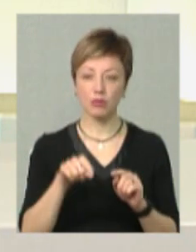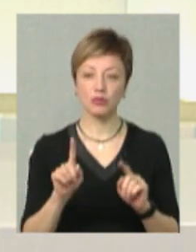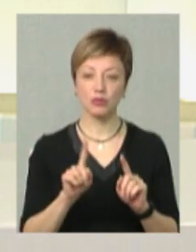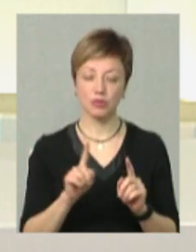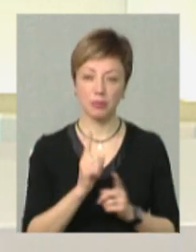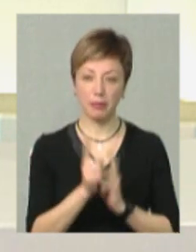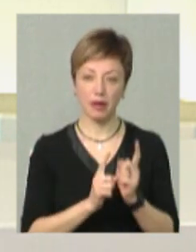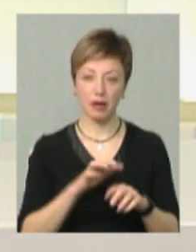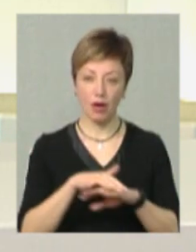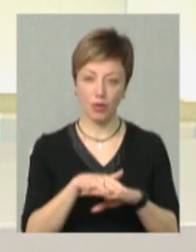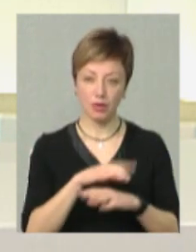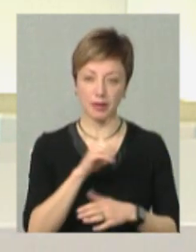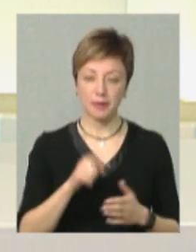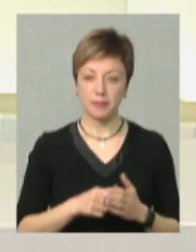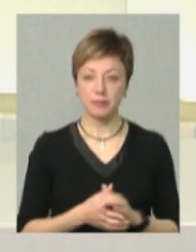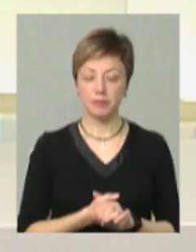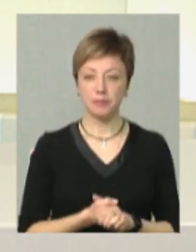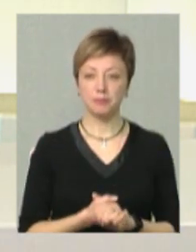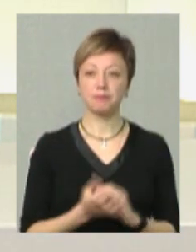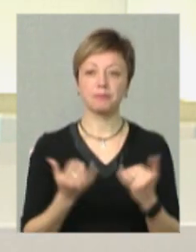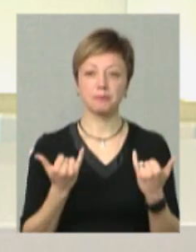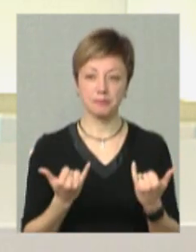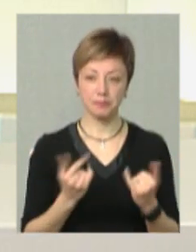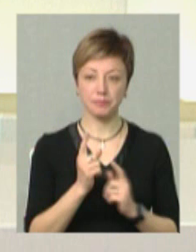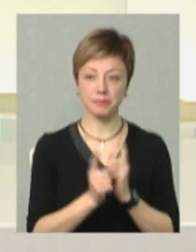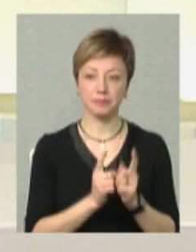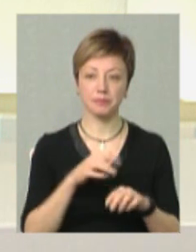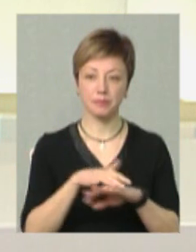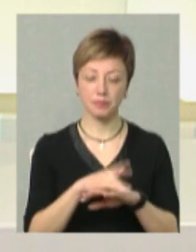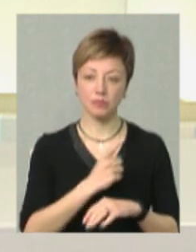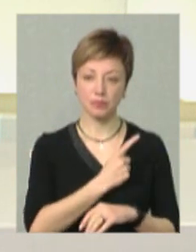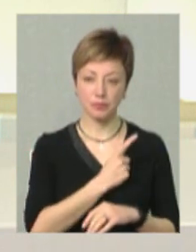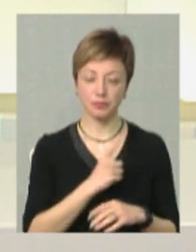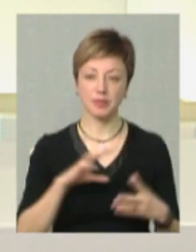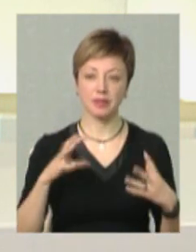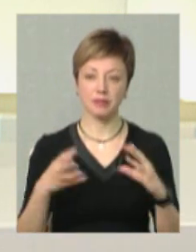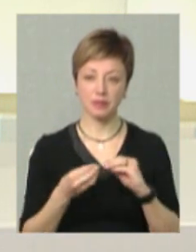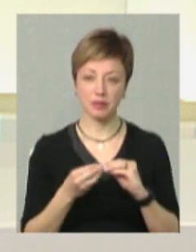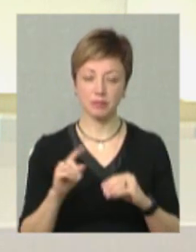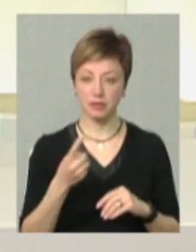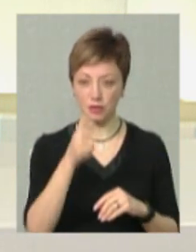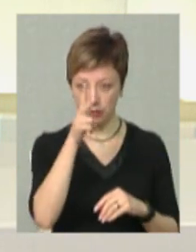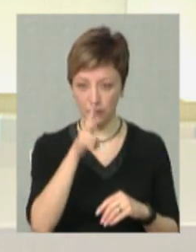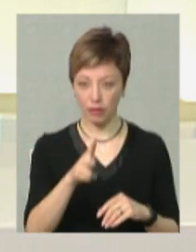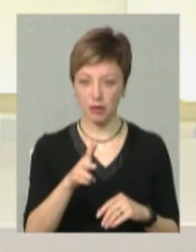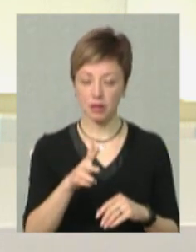з перерахунком? З перерахунком наразі ми очікуємо подання звітності за перший